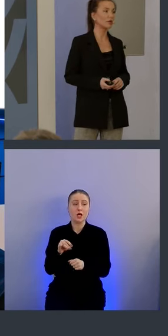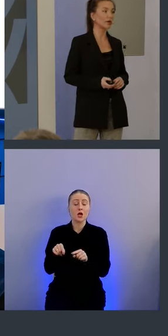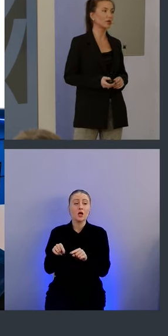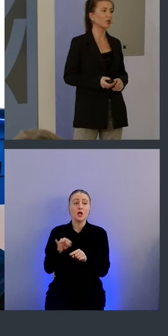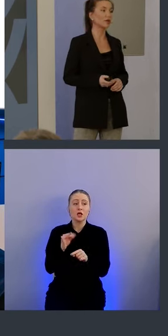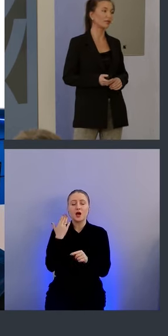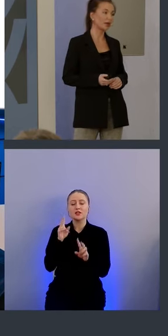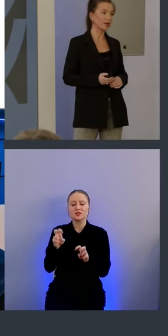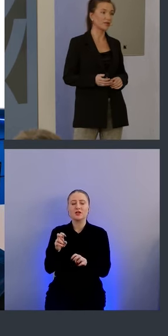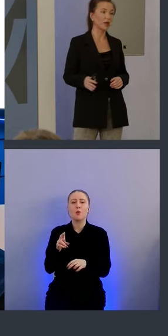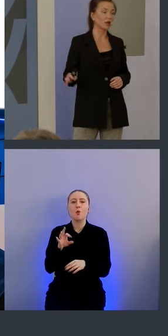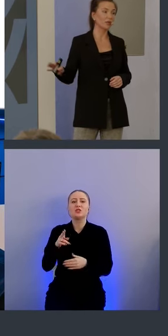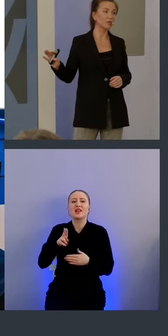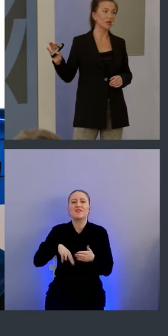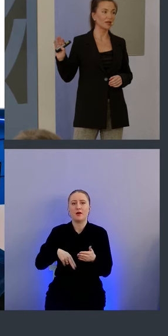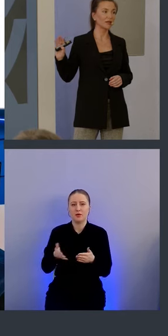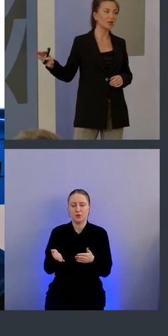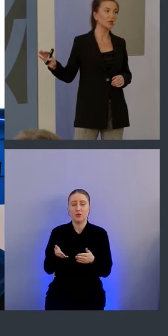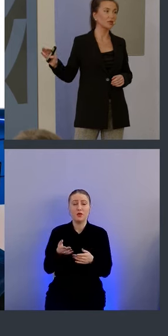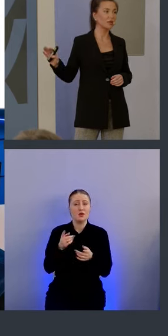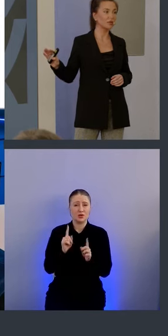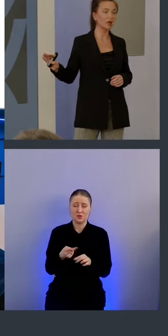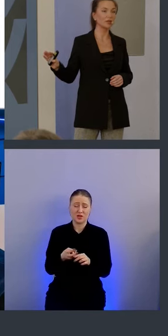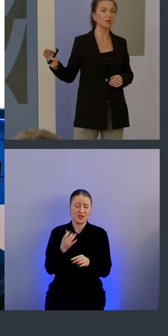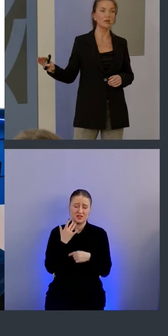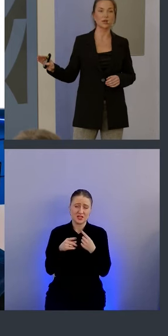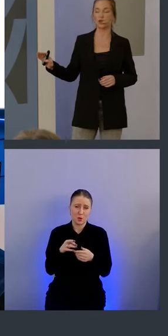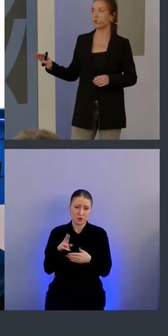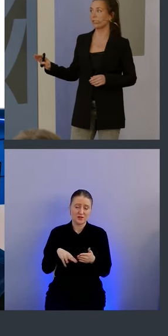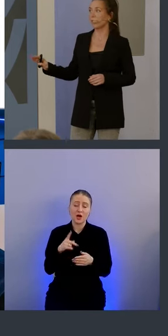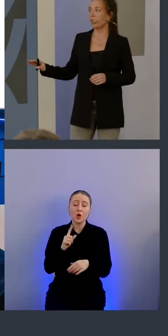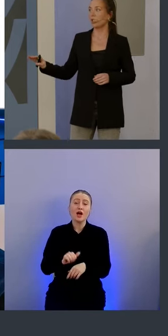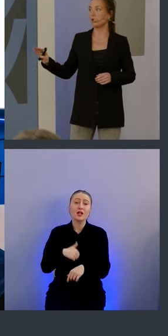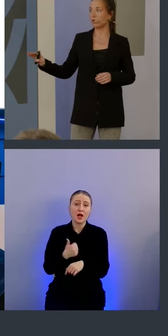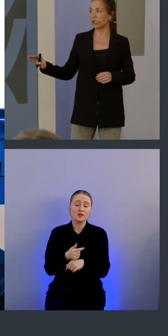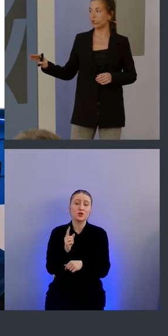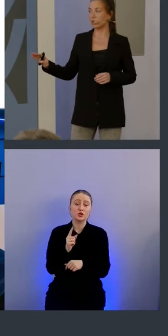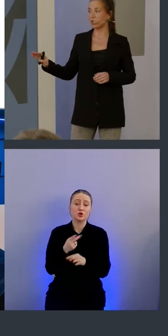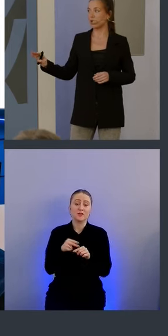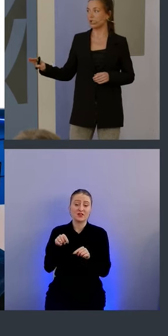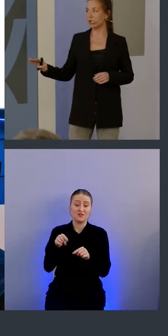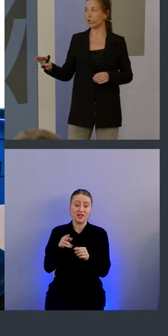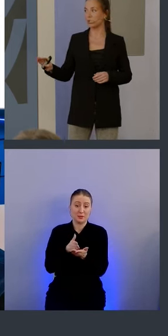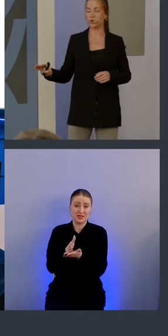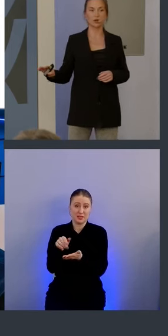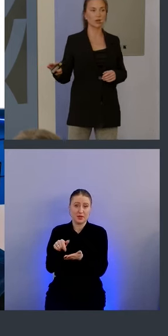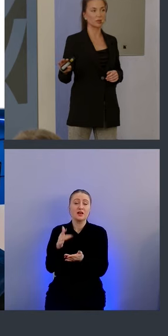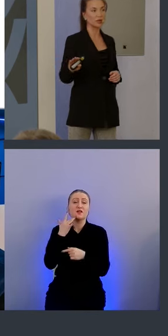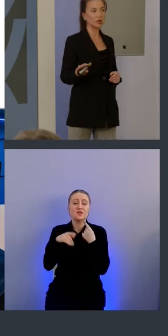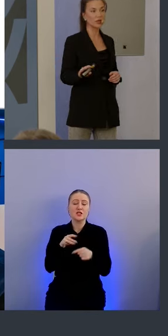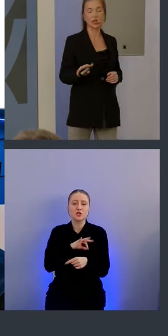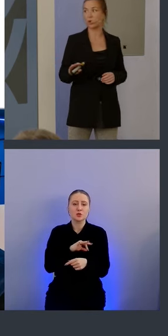называли аутентификация по сертификатам. На самом деле это не всегда по сертификатам, главное, что в этом типе аутентификации